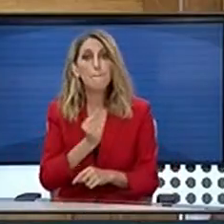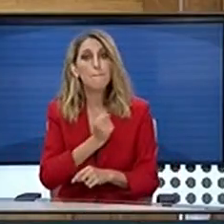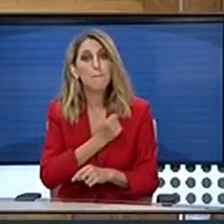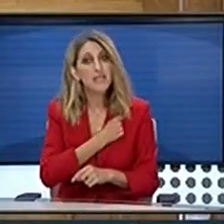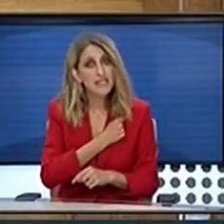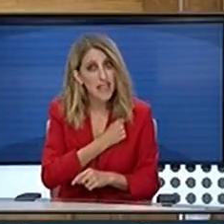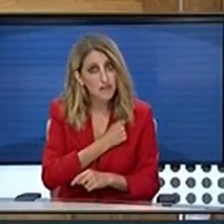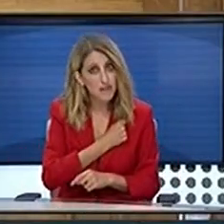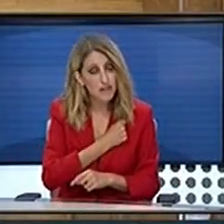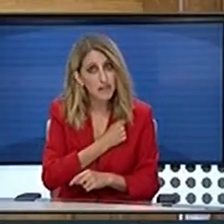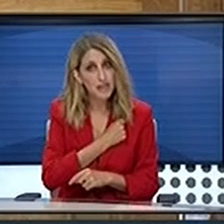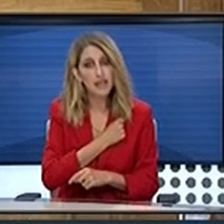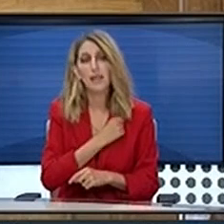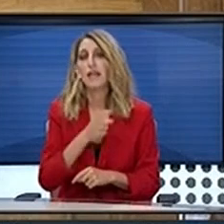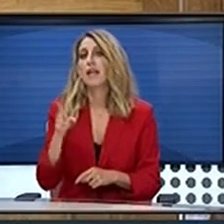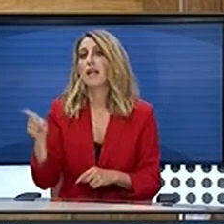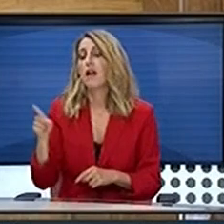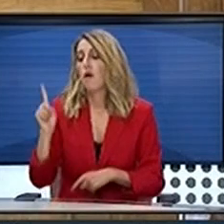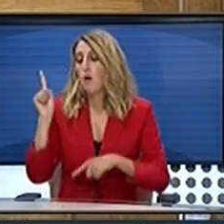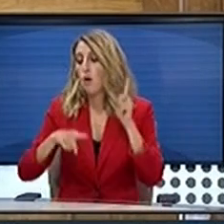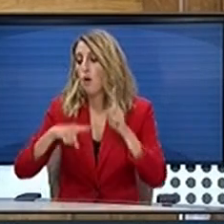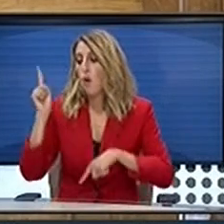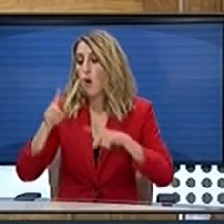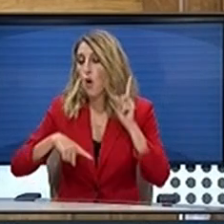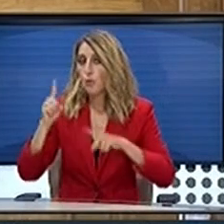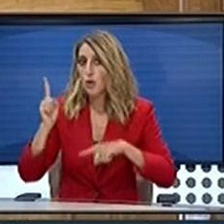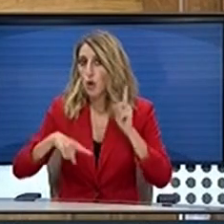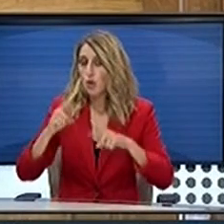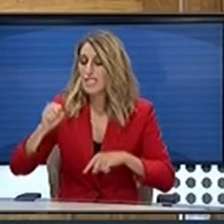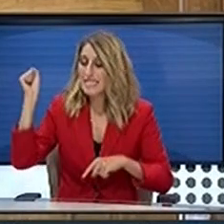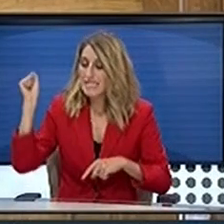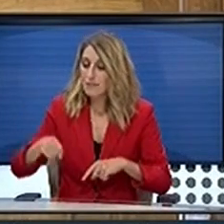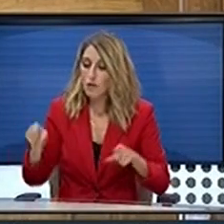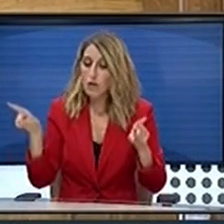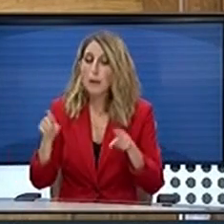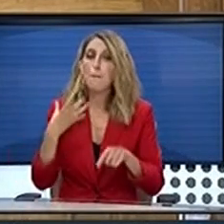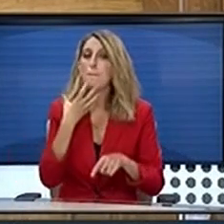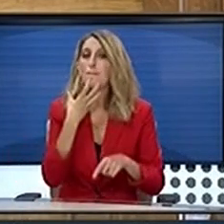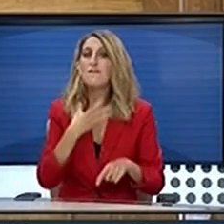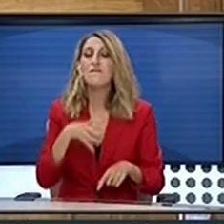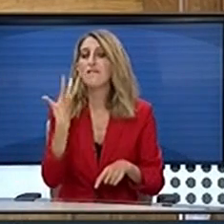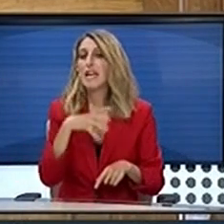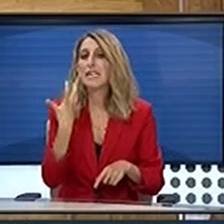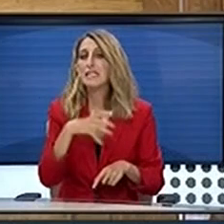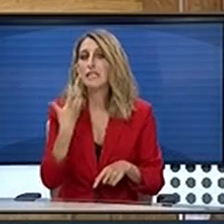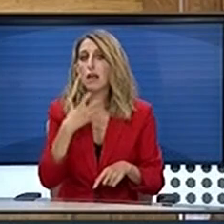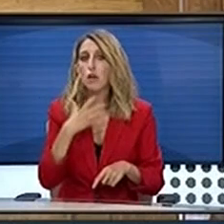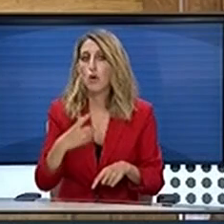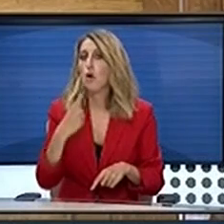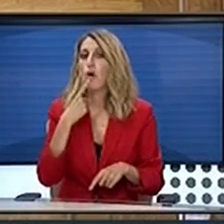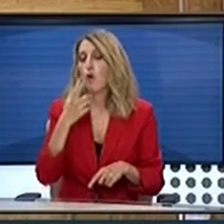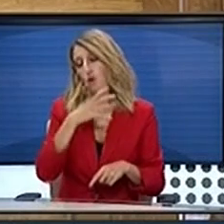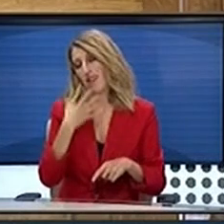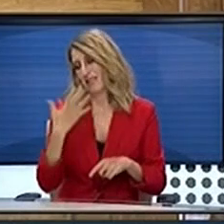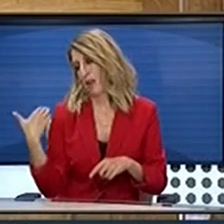και συμφωνείτε με την άποψη την οποία διατύπωσε ο κύριος Βενιζέλος ότι επί της αρχής κανείς βουλευτής δεν μπορεί να παρακολουθείτε, να βγείτε κύριε Τσίπρα και να το